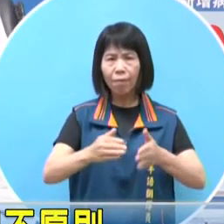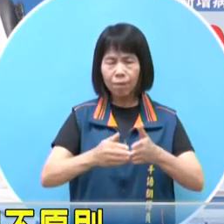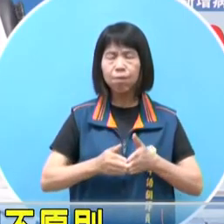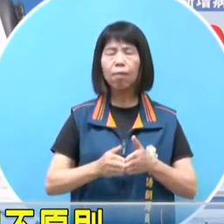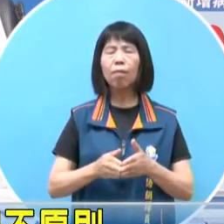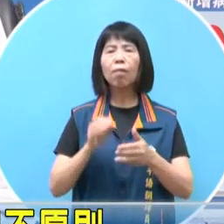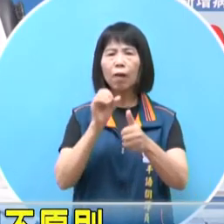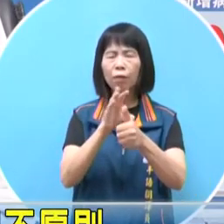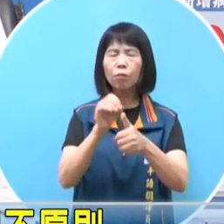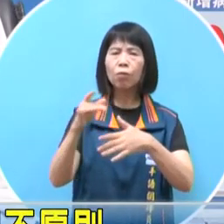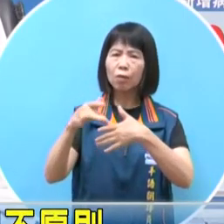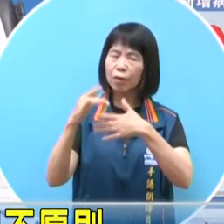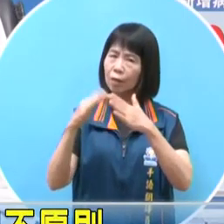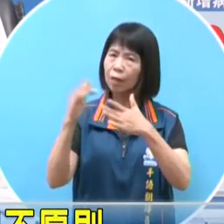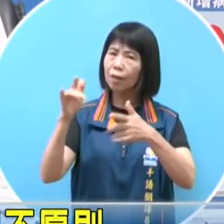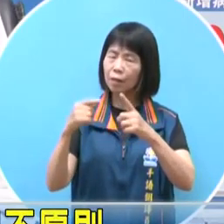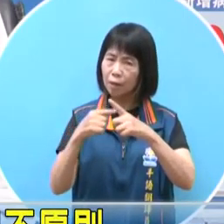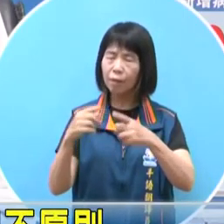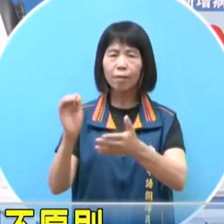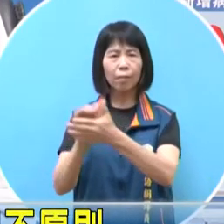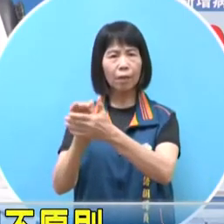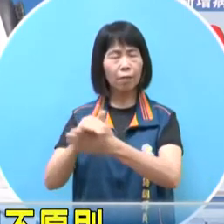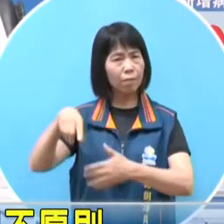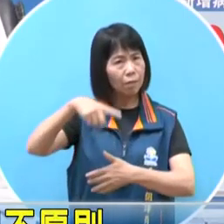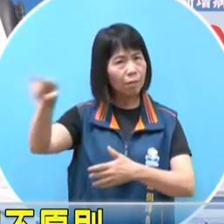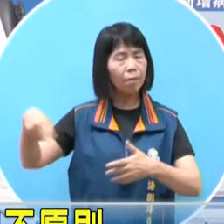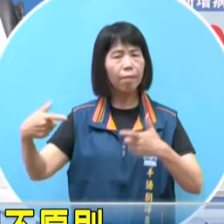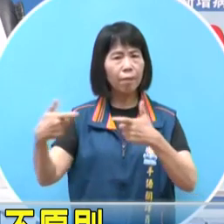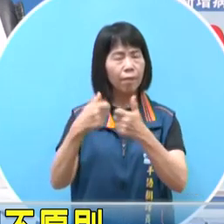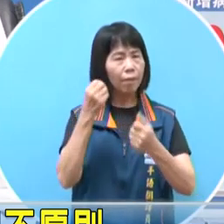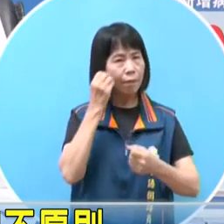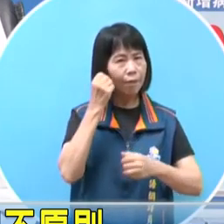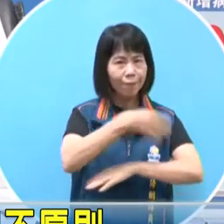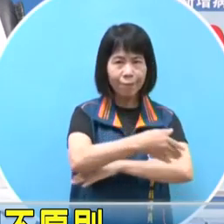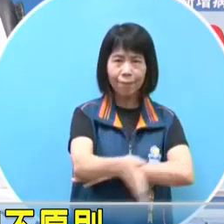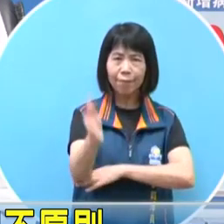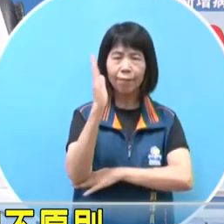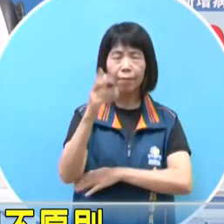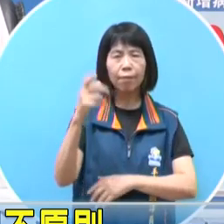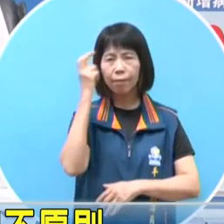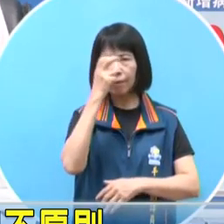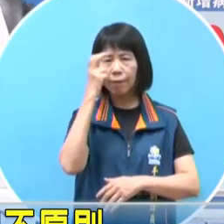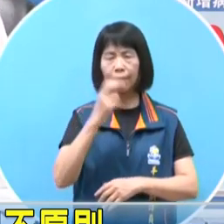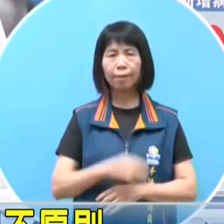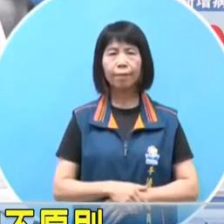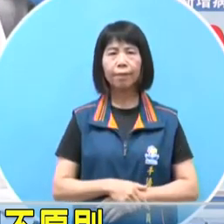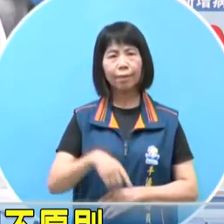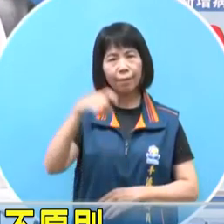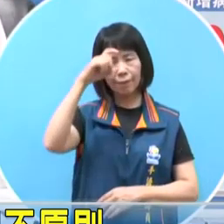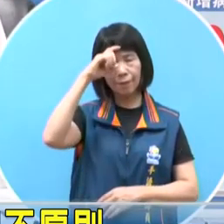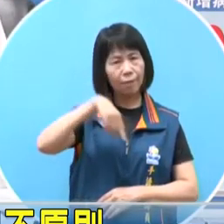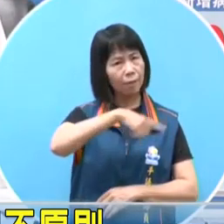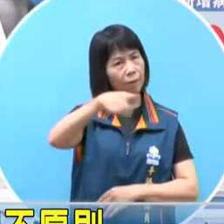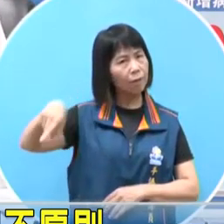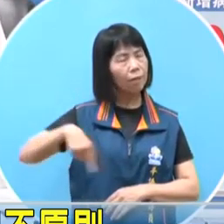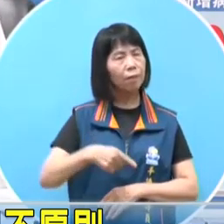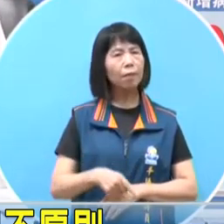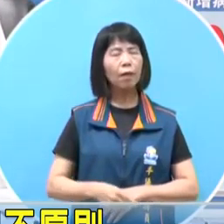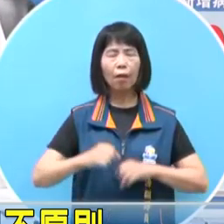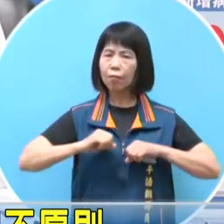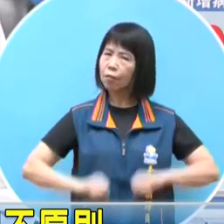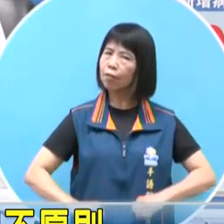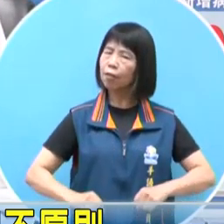您的亲人、家人以及朋友，配合花莲县政府的筛检，我们希望大家都能健